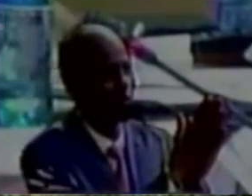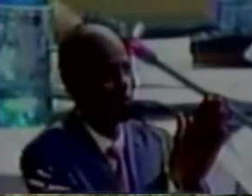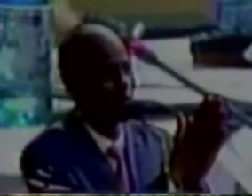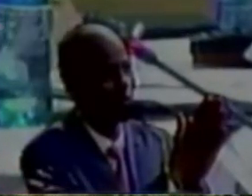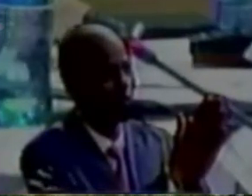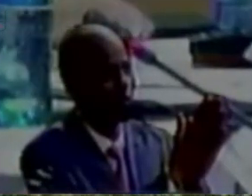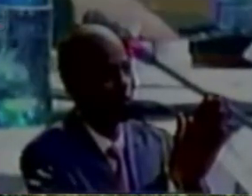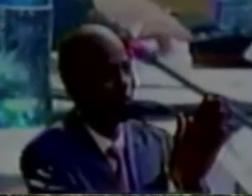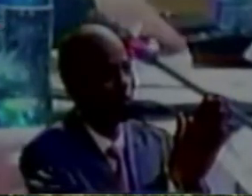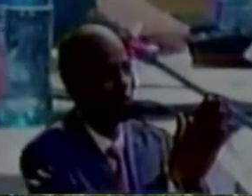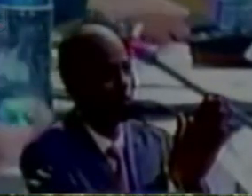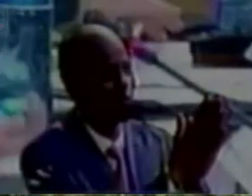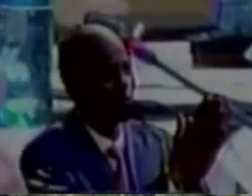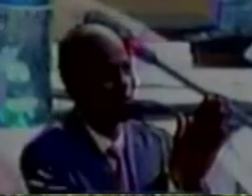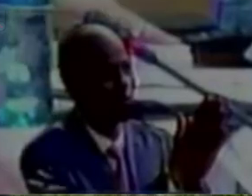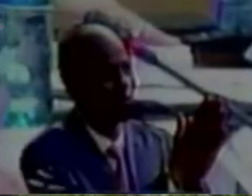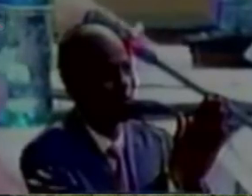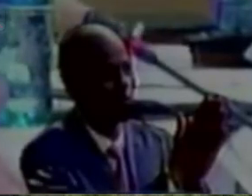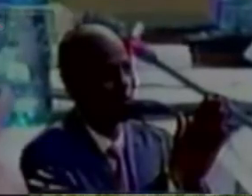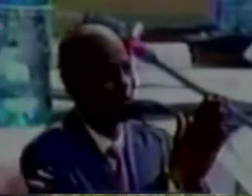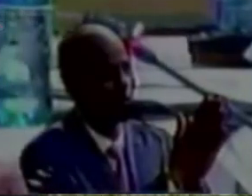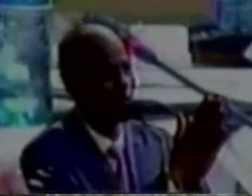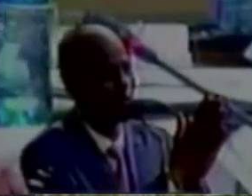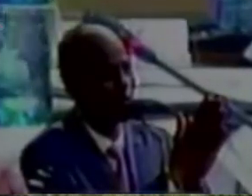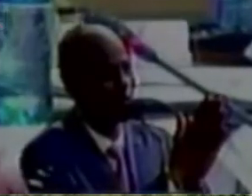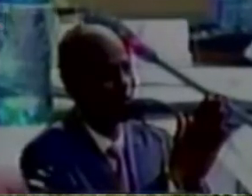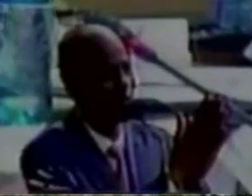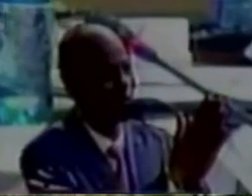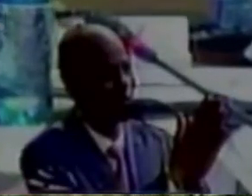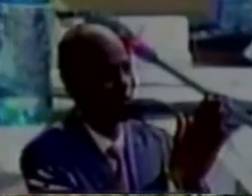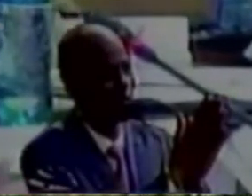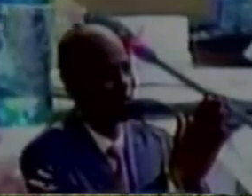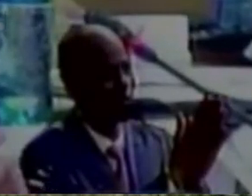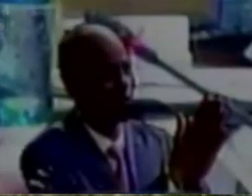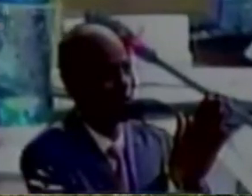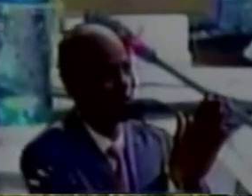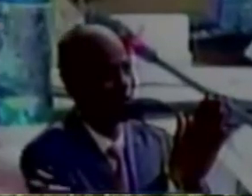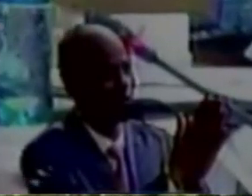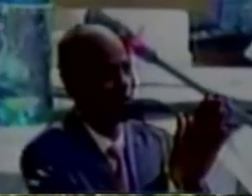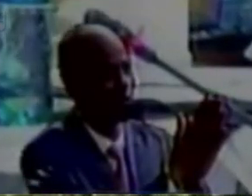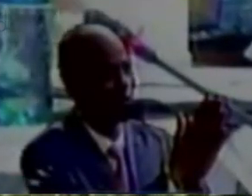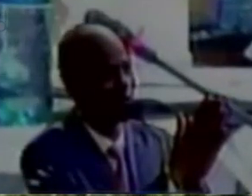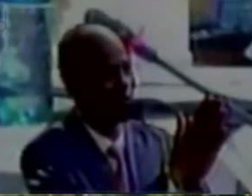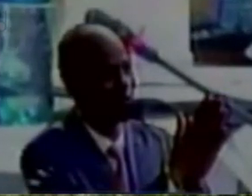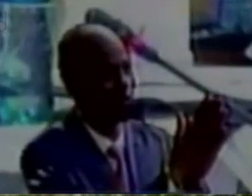à générer plus de cohésion sociale dans la région affectée.